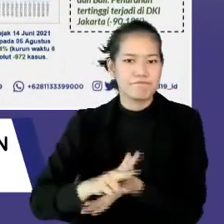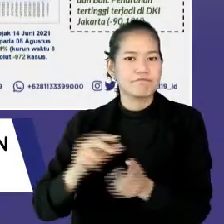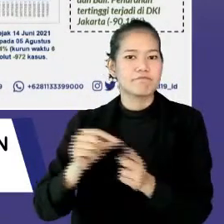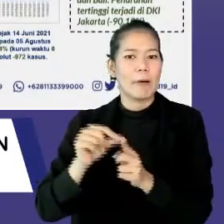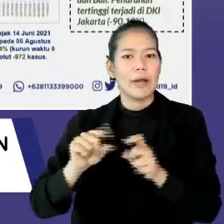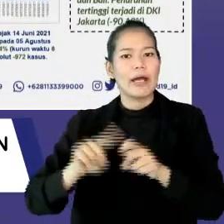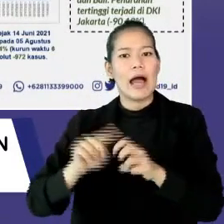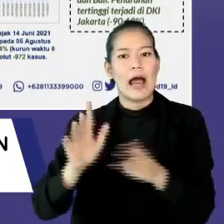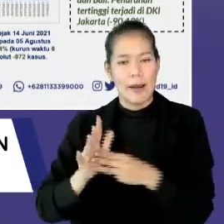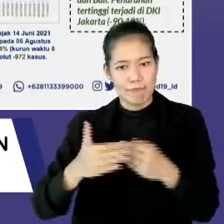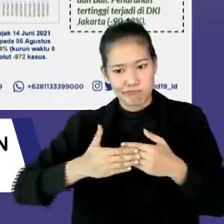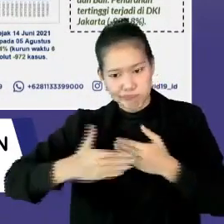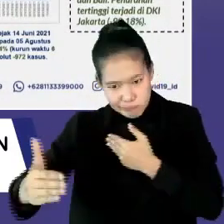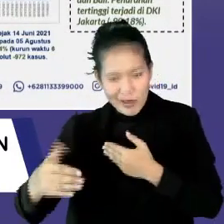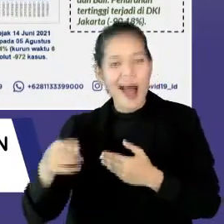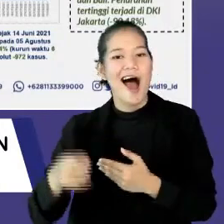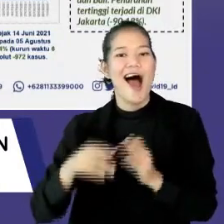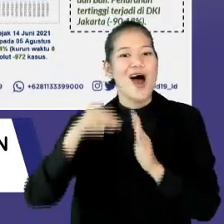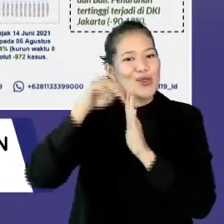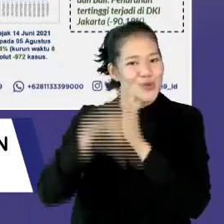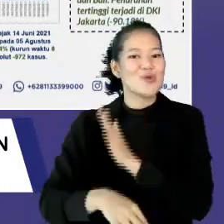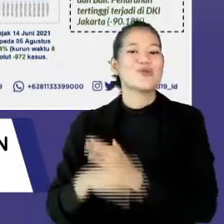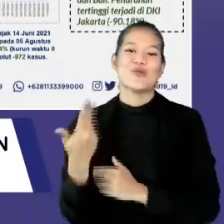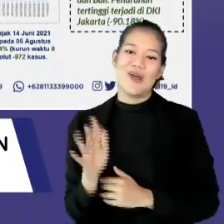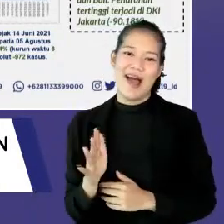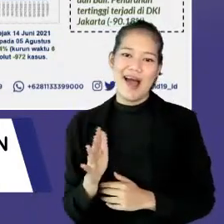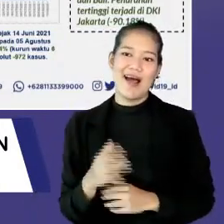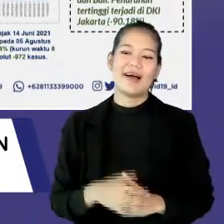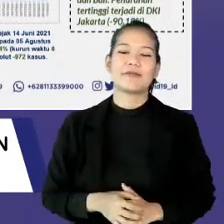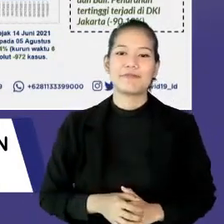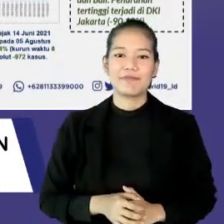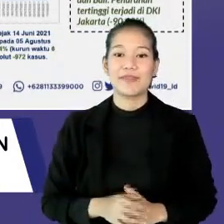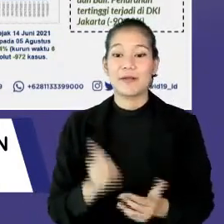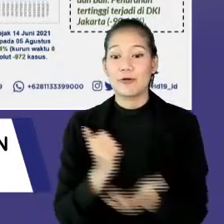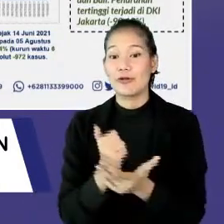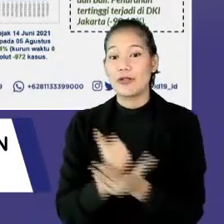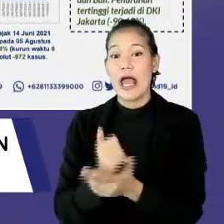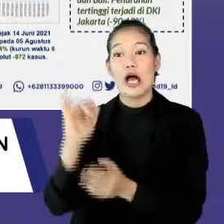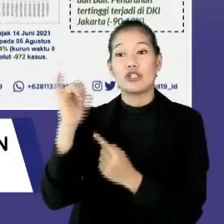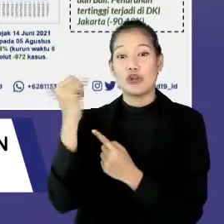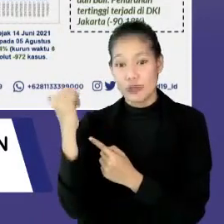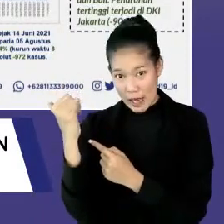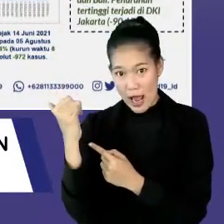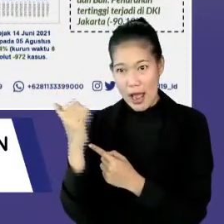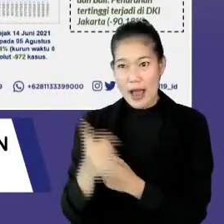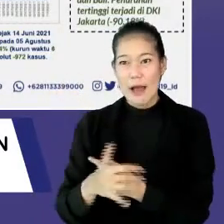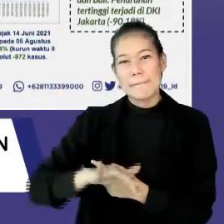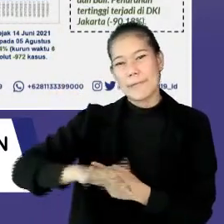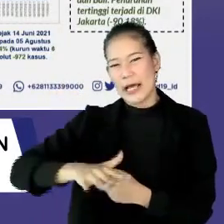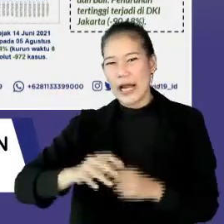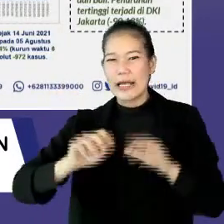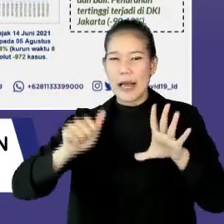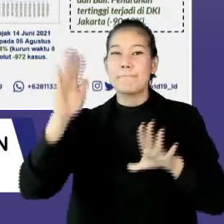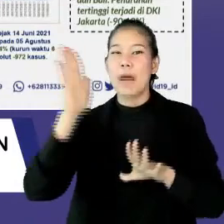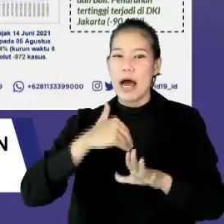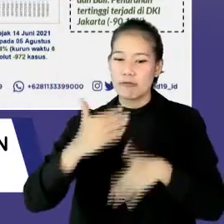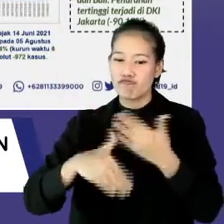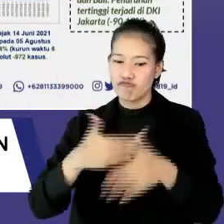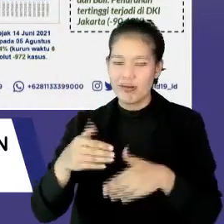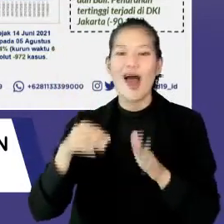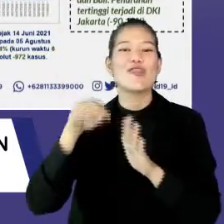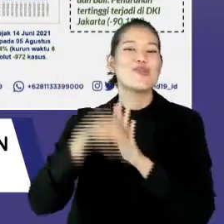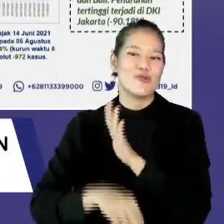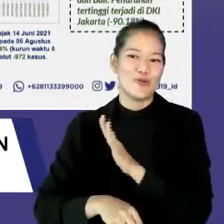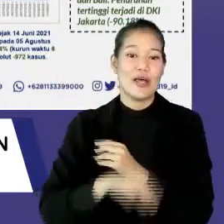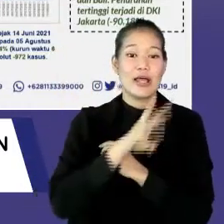PPKM, mulai terlihat ada penurunan lagi di sana. Jadi Jogja ini baru sekitar 6 hari penurunan kasus,